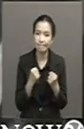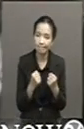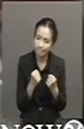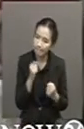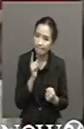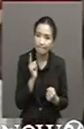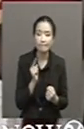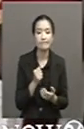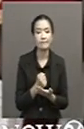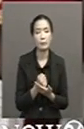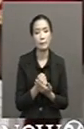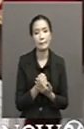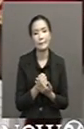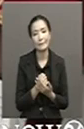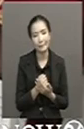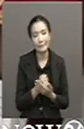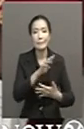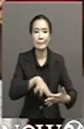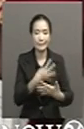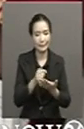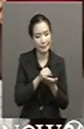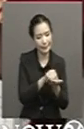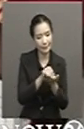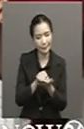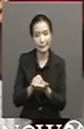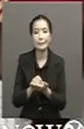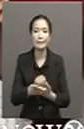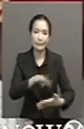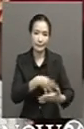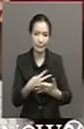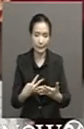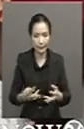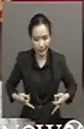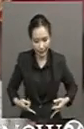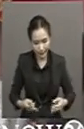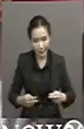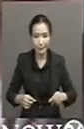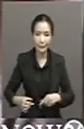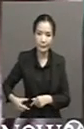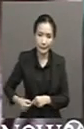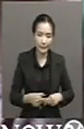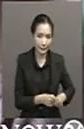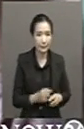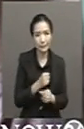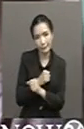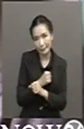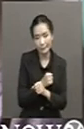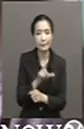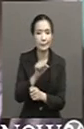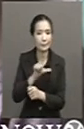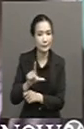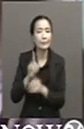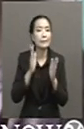ยิ่งที่จะไปขยายแผนบริการการวางแผนการคุมกำเนิดให้ได้ถึง 120ล้านคนในปี